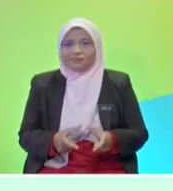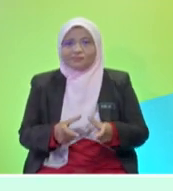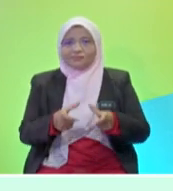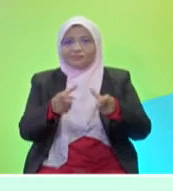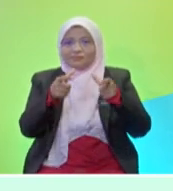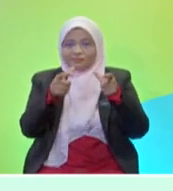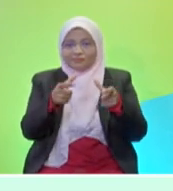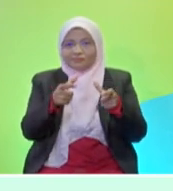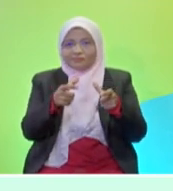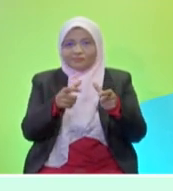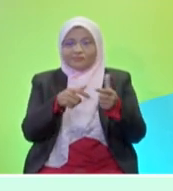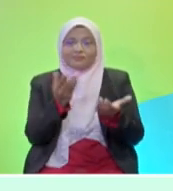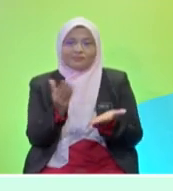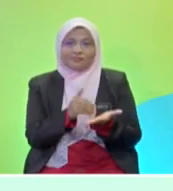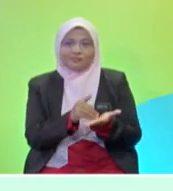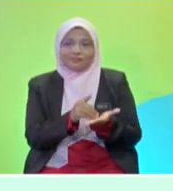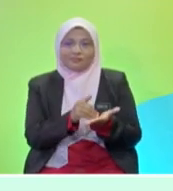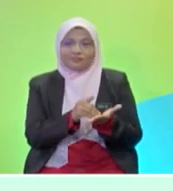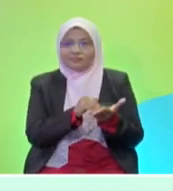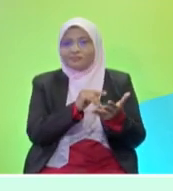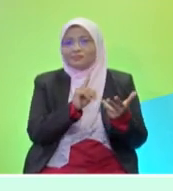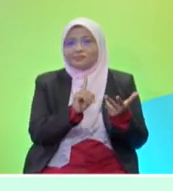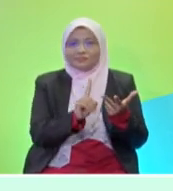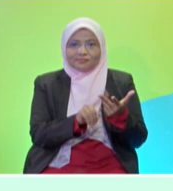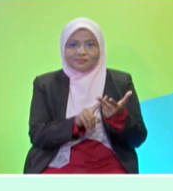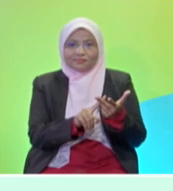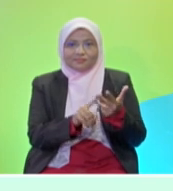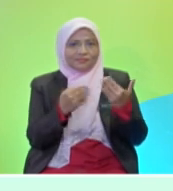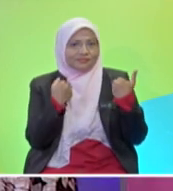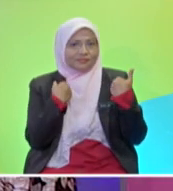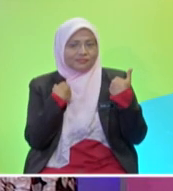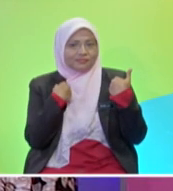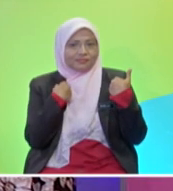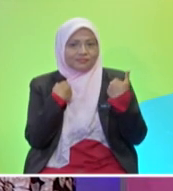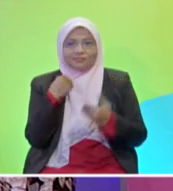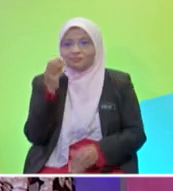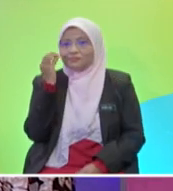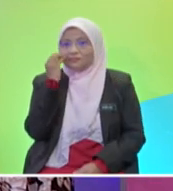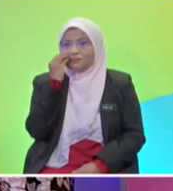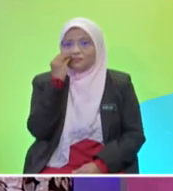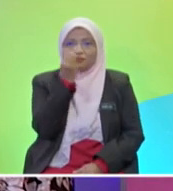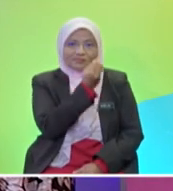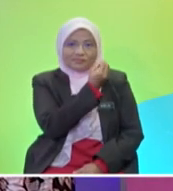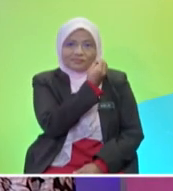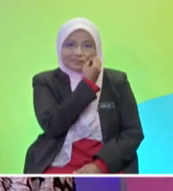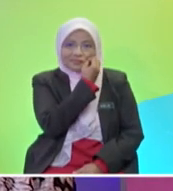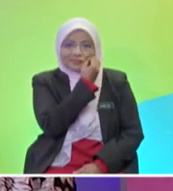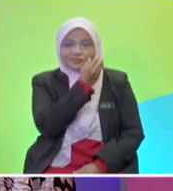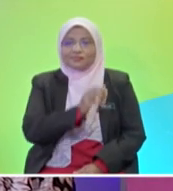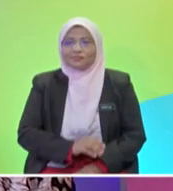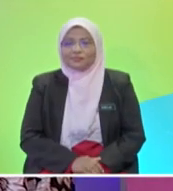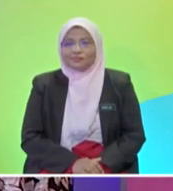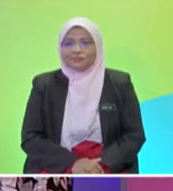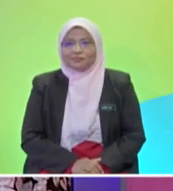batang. Lagi? Lagi ada bunga. Ada tiga kan bahagian tumbuh-tumbuhan yang ada pada bunga matahari.